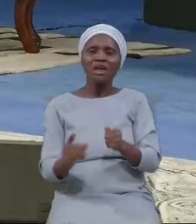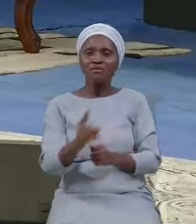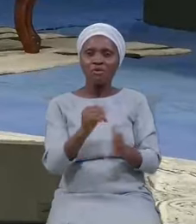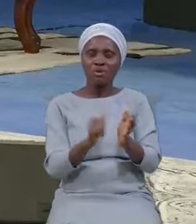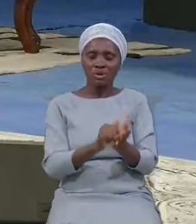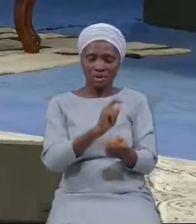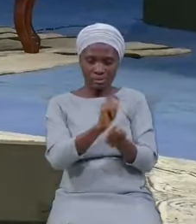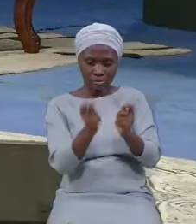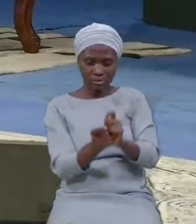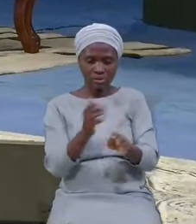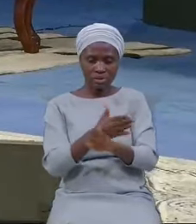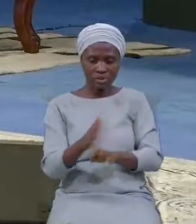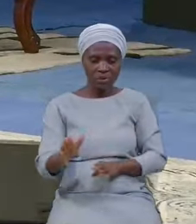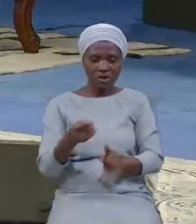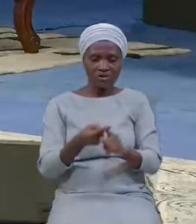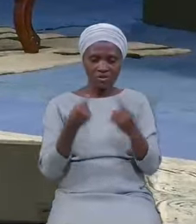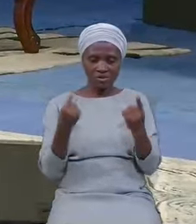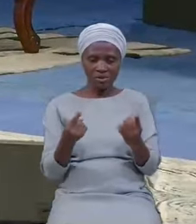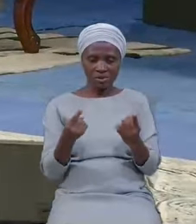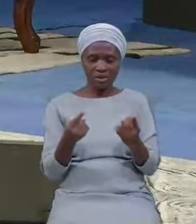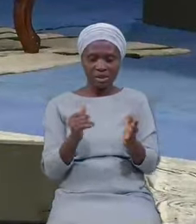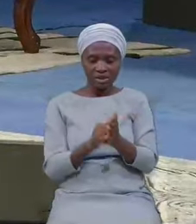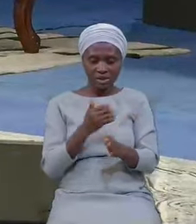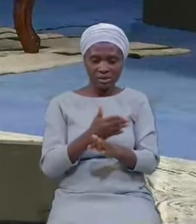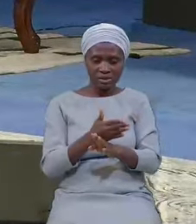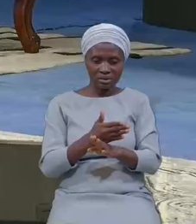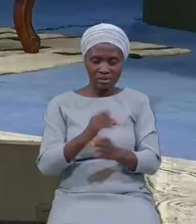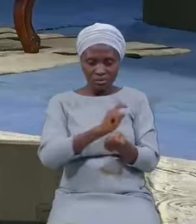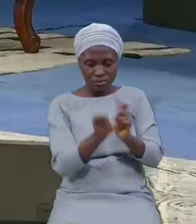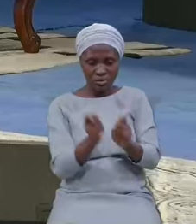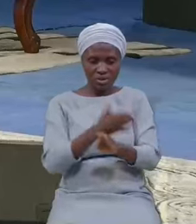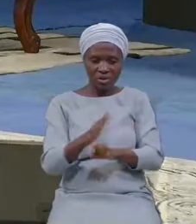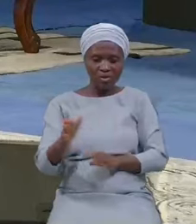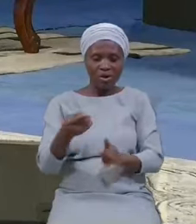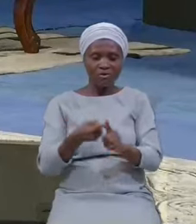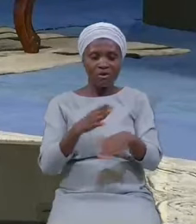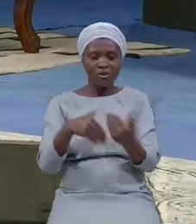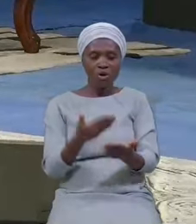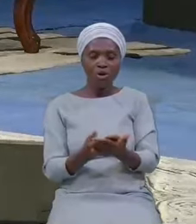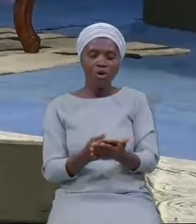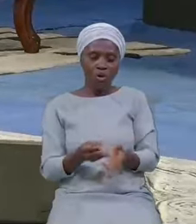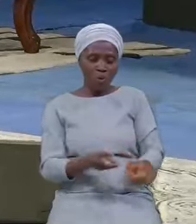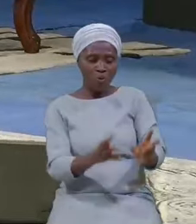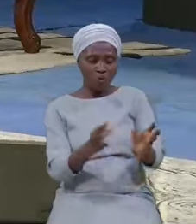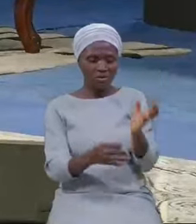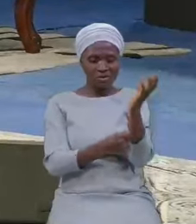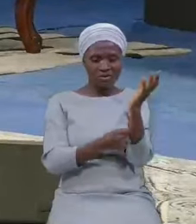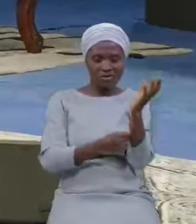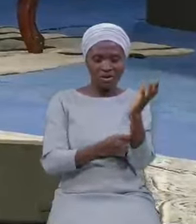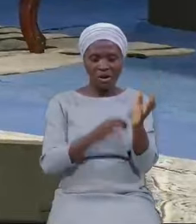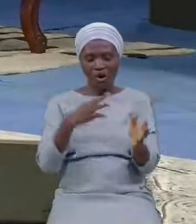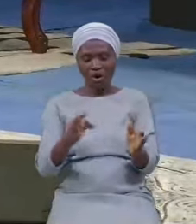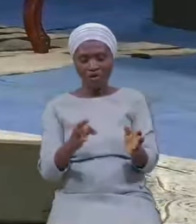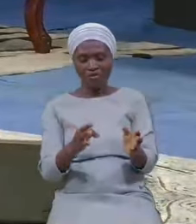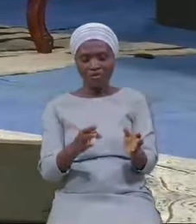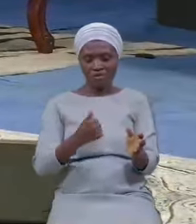se détourne de toutes les mauvaises voies, les voies du péché, du moi, et revient au Seigneur,